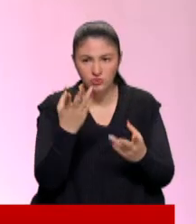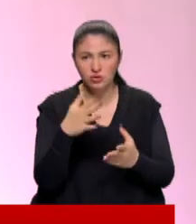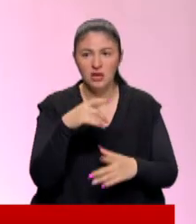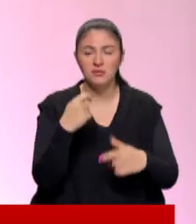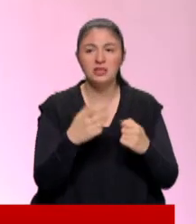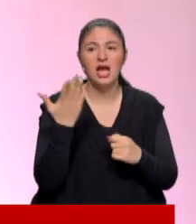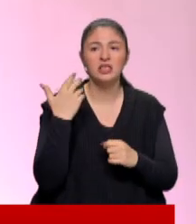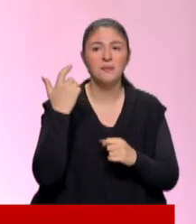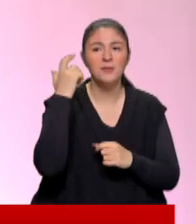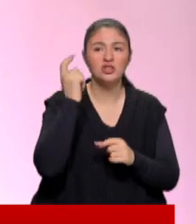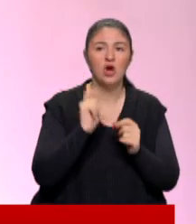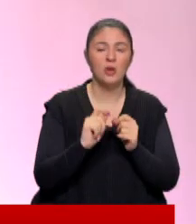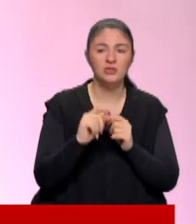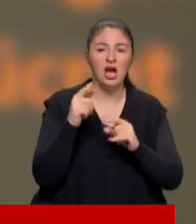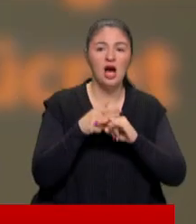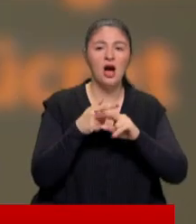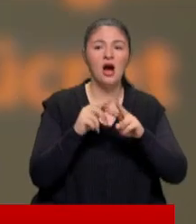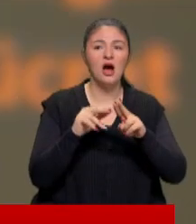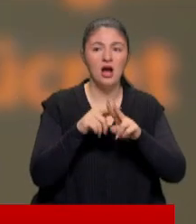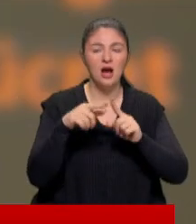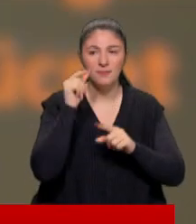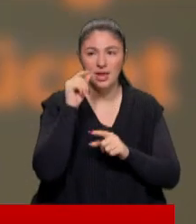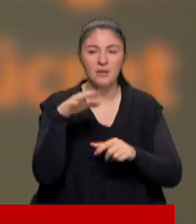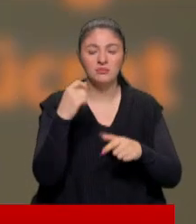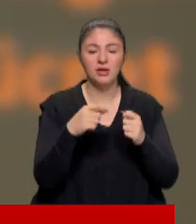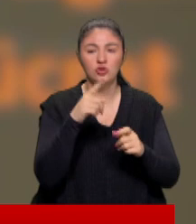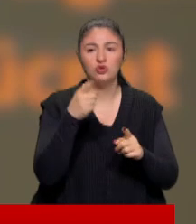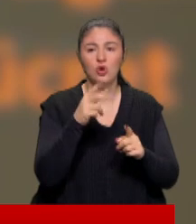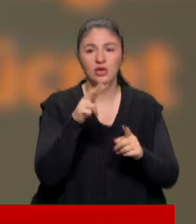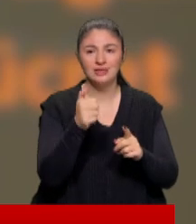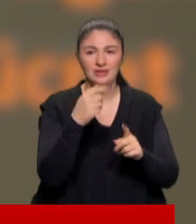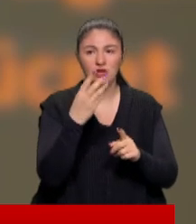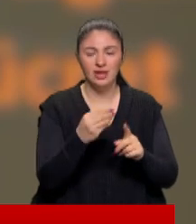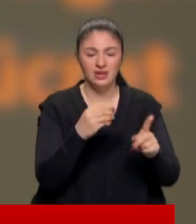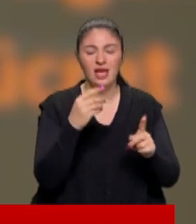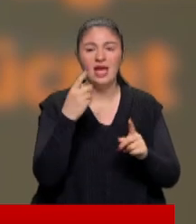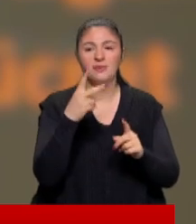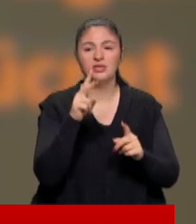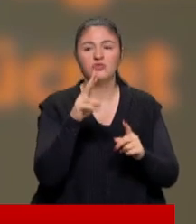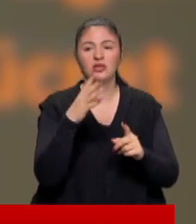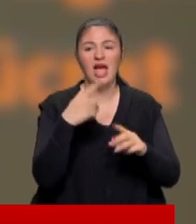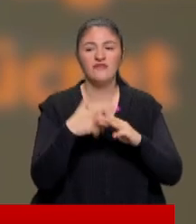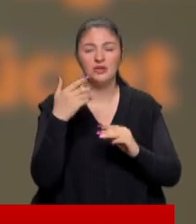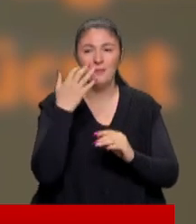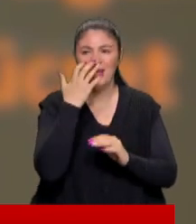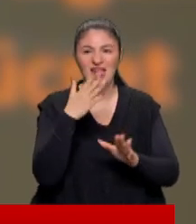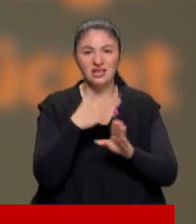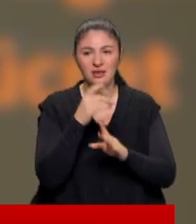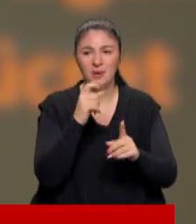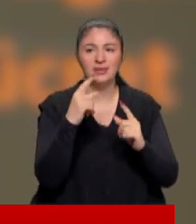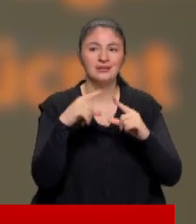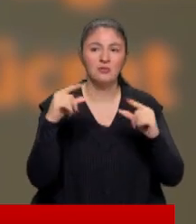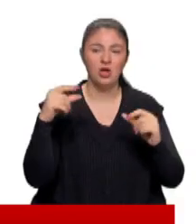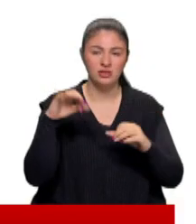Merkez Bankası eski baş ekonomisti Hakan Kara, Merkez Bankası'nın %36 olan 2024 enflasyonu enflasyon beklentisini de esas alarak bir